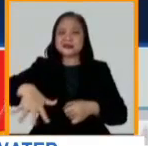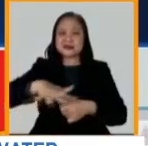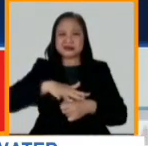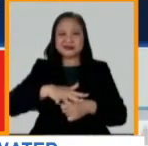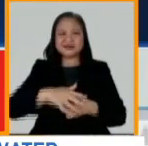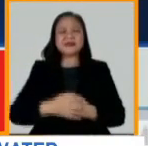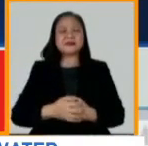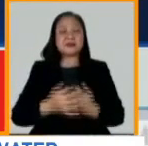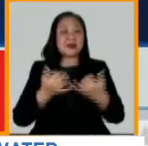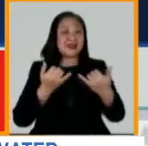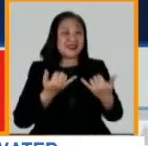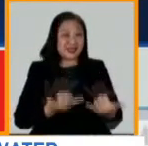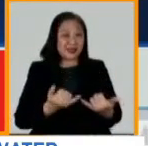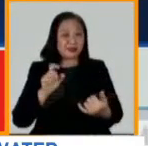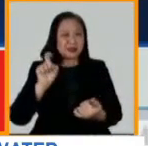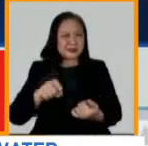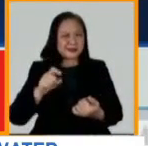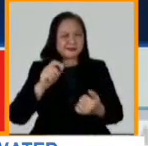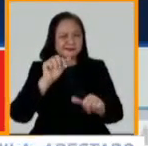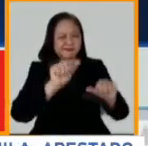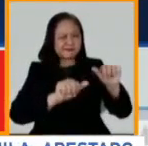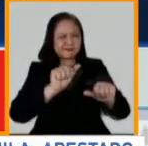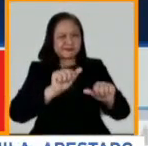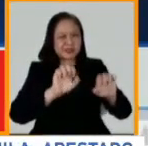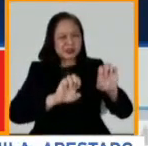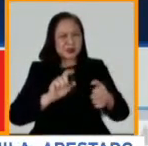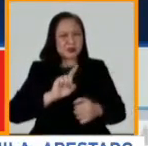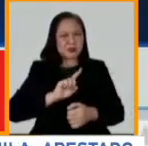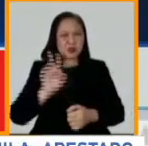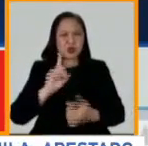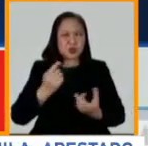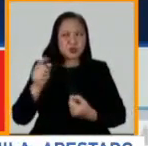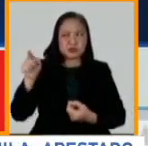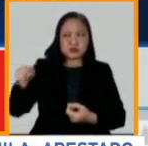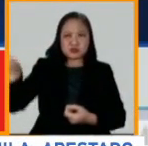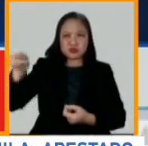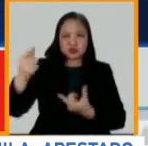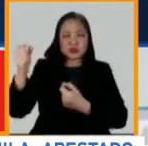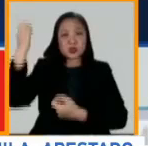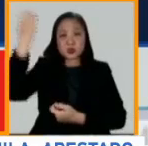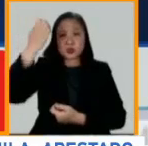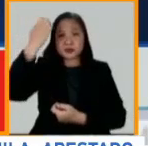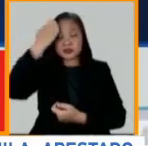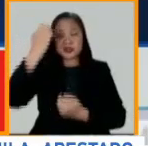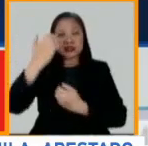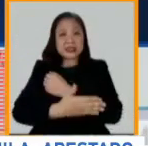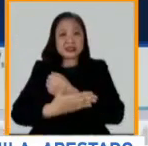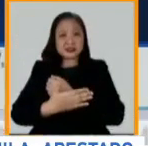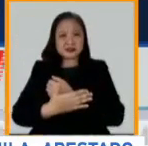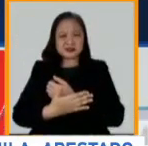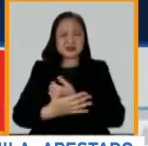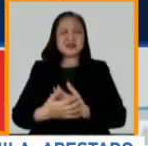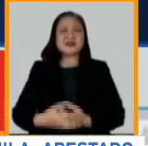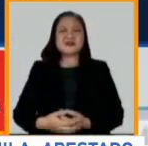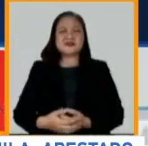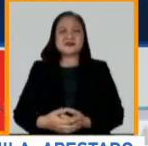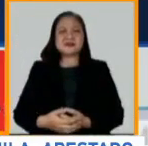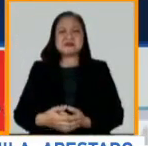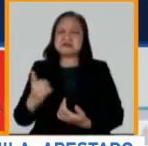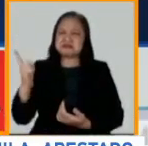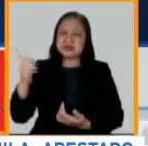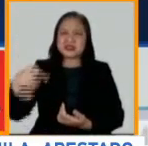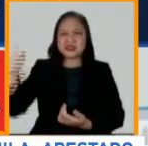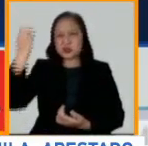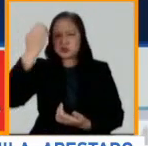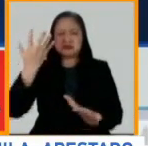yung state ngayon do sa mga European countries na tumiwalag na do sa hindi, parang wala na. Hindi na pandemic